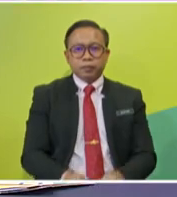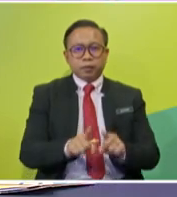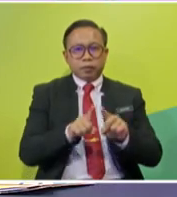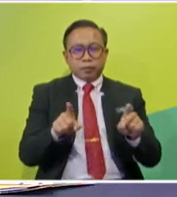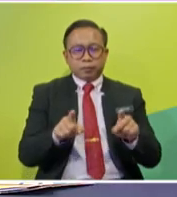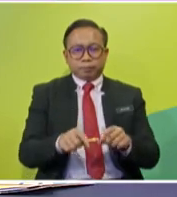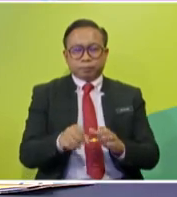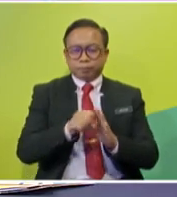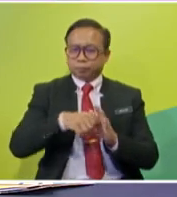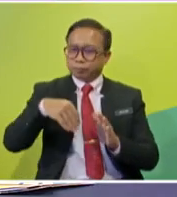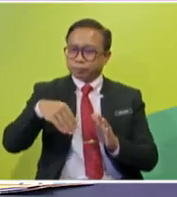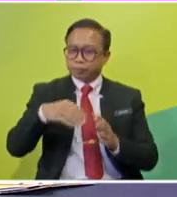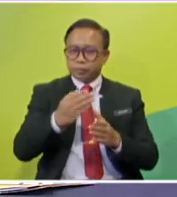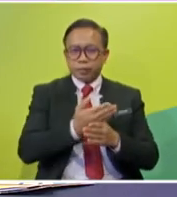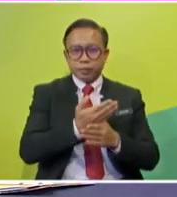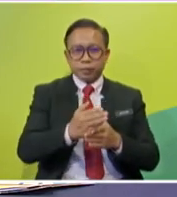CEO sebelum